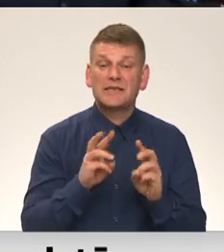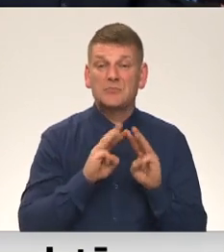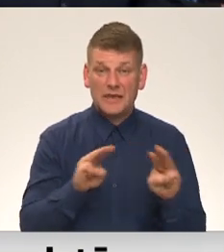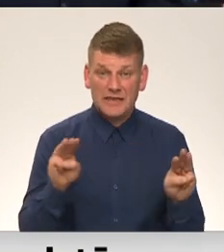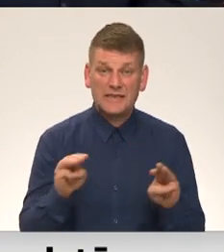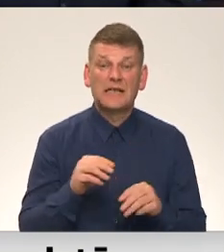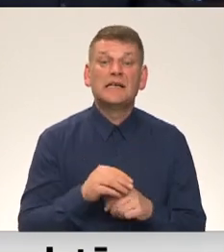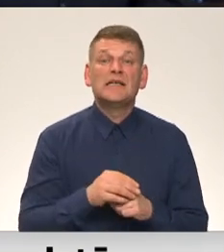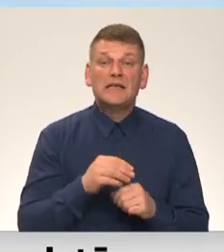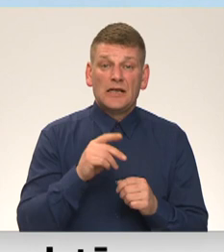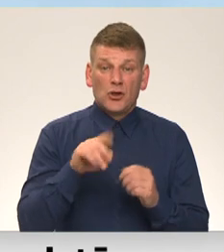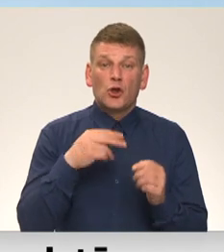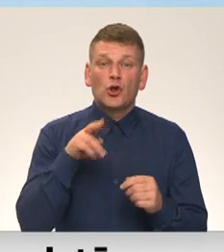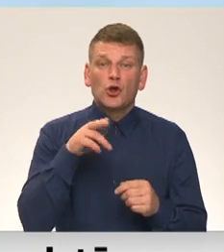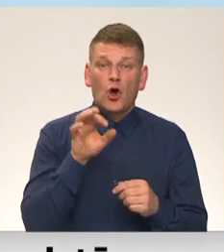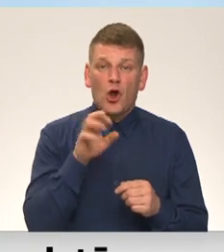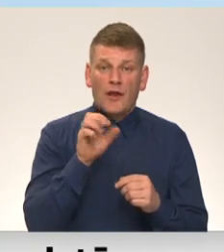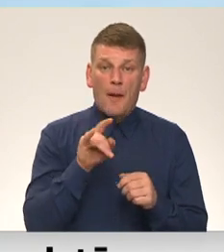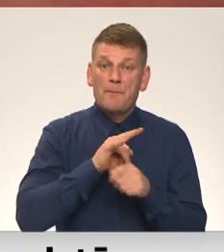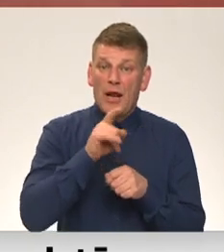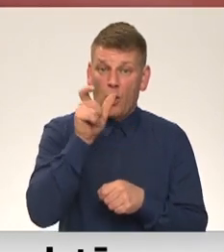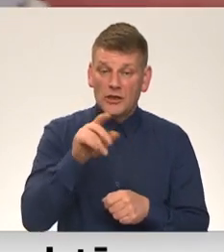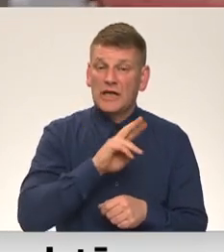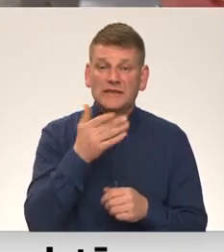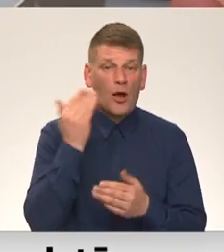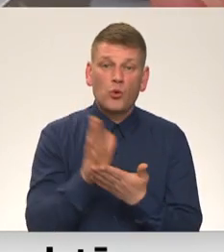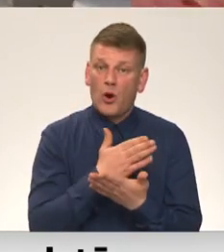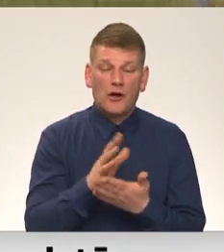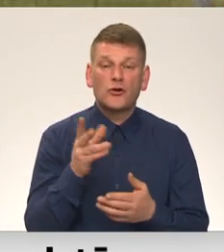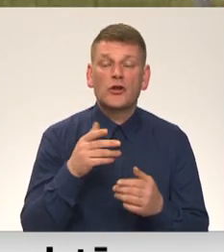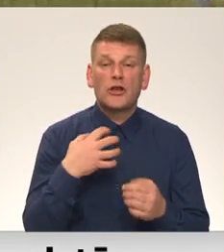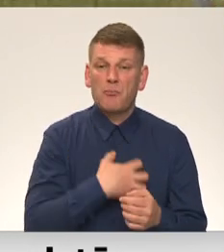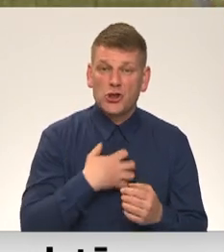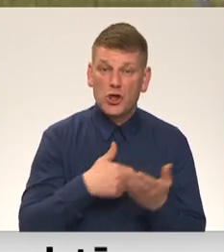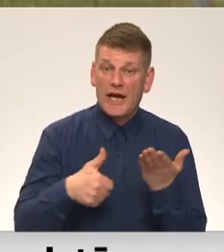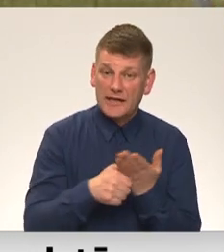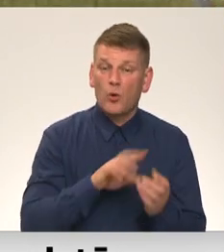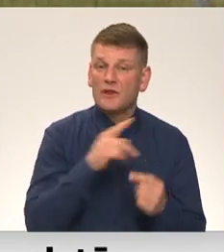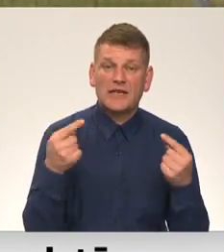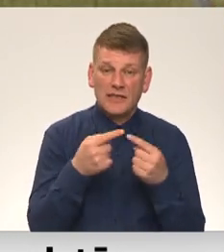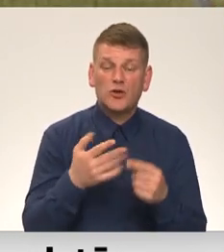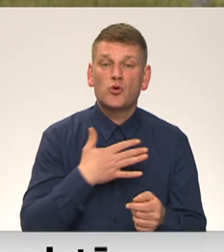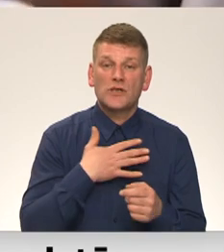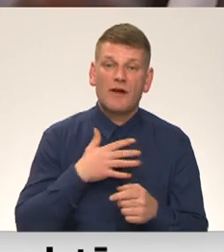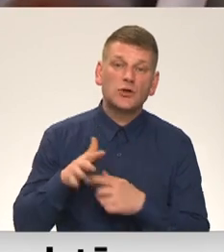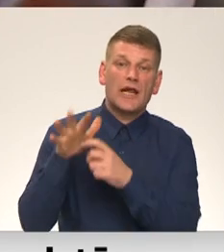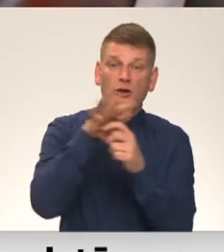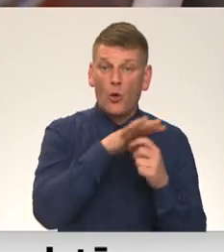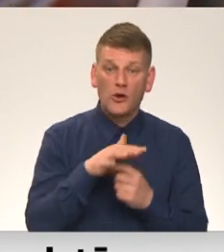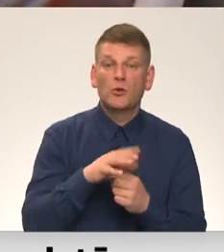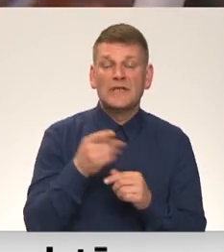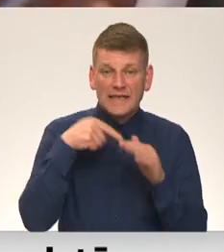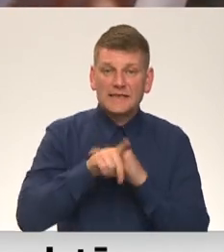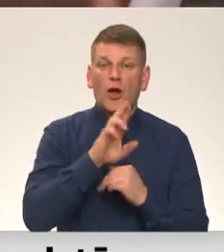Tālis Linkaits aicina dronu pilotus, kas vēl nav nokārtojuši visas nepieciešamās reģistrācijas, kā arī nesaskaņo savus lidojumus, iznākt no